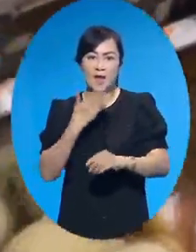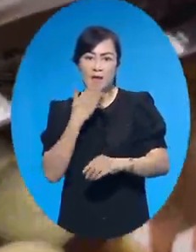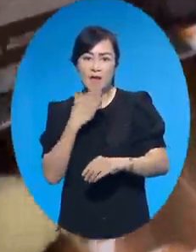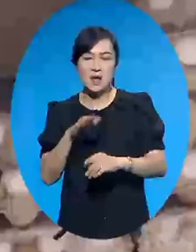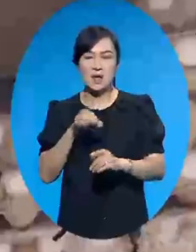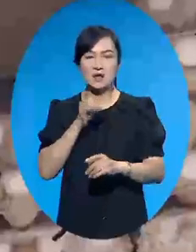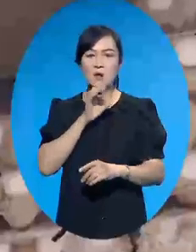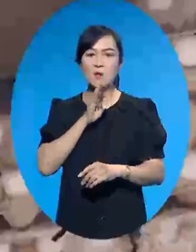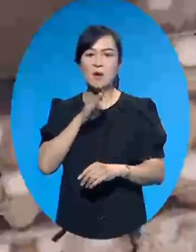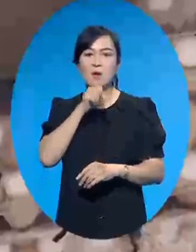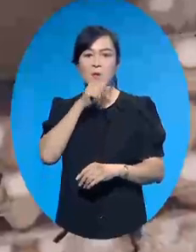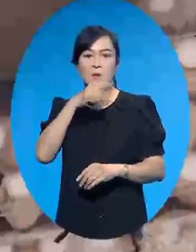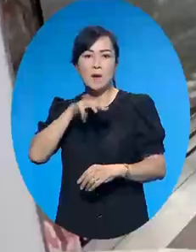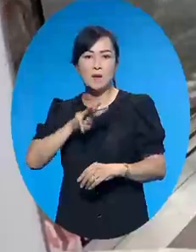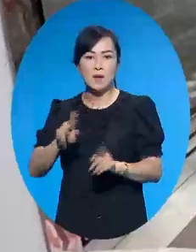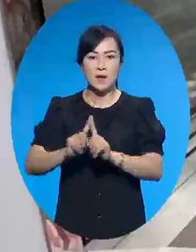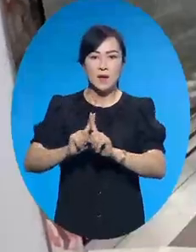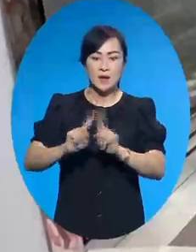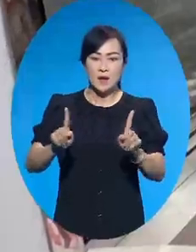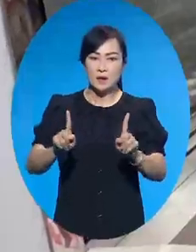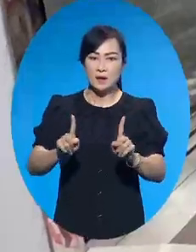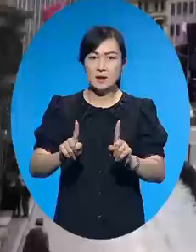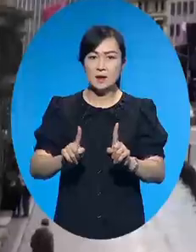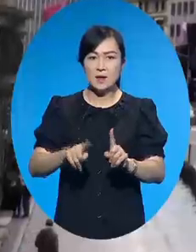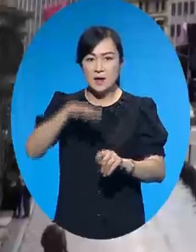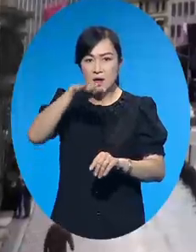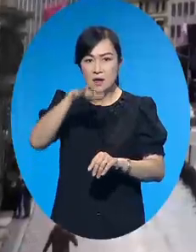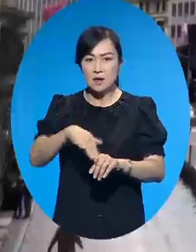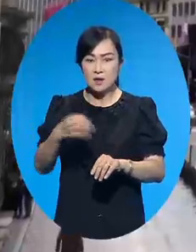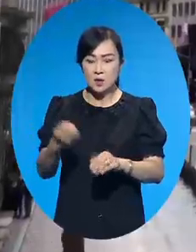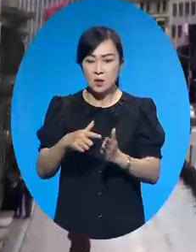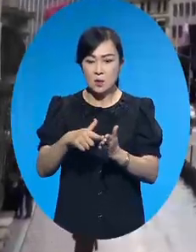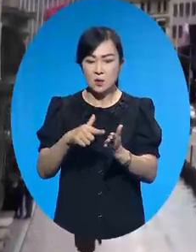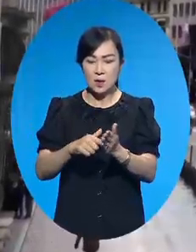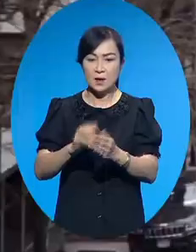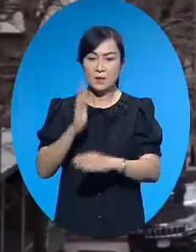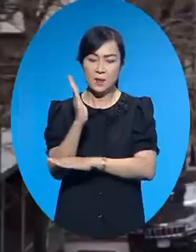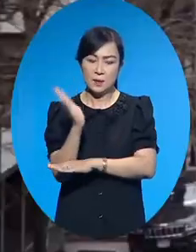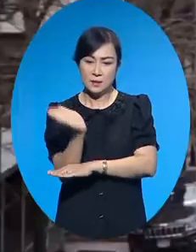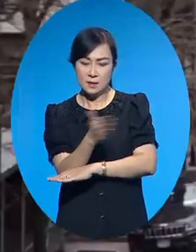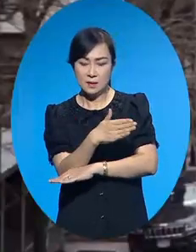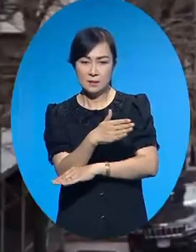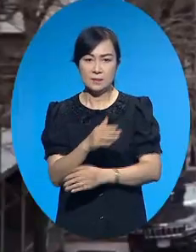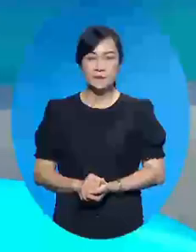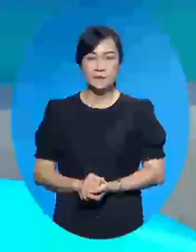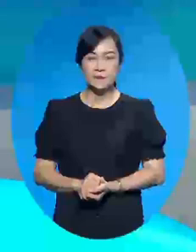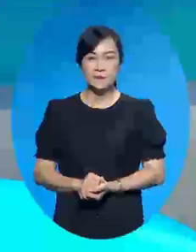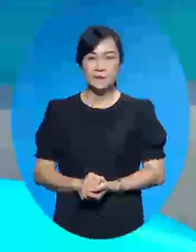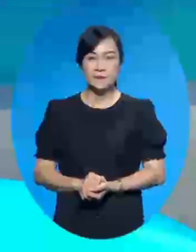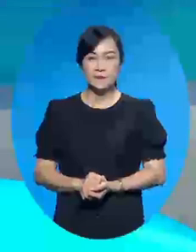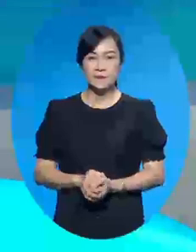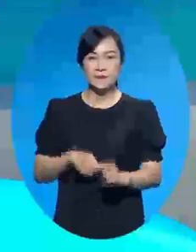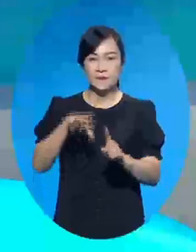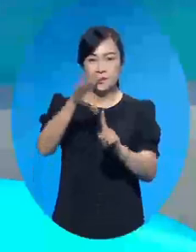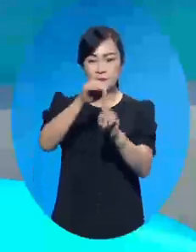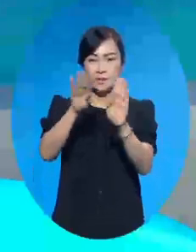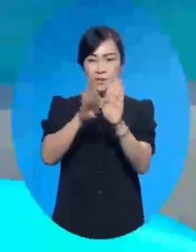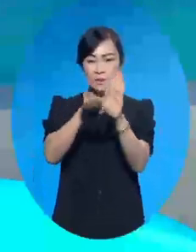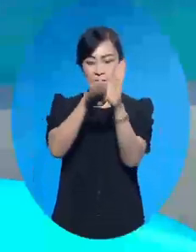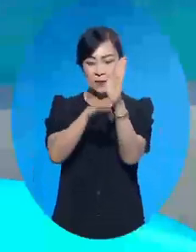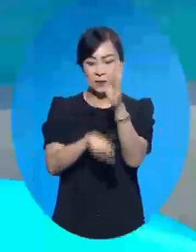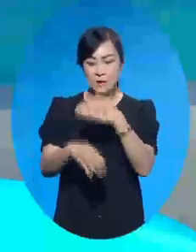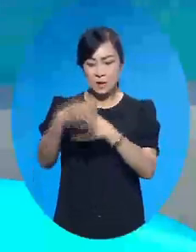trước thông báo của ông Powell, trái ngược với phản ứng tiêu cực, lao dốc như một số lần phát biểu trước đây. Thông tin vừa rồi đã